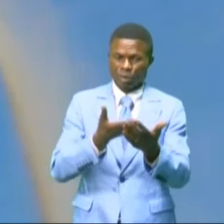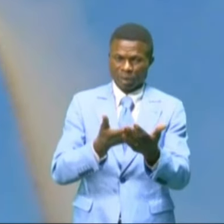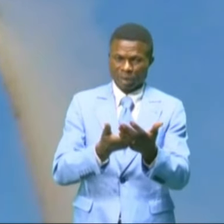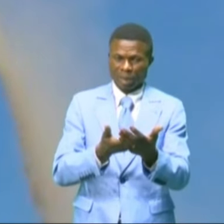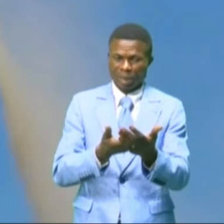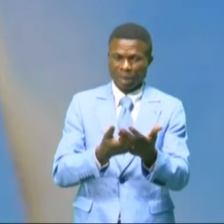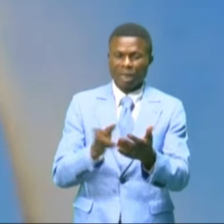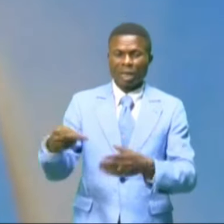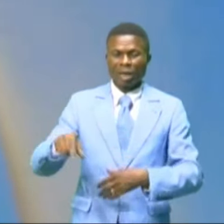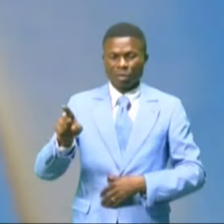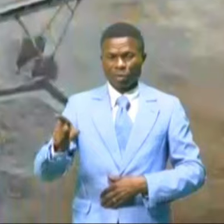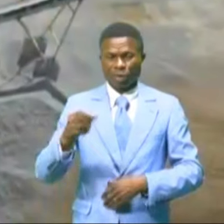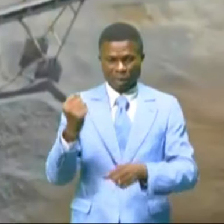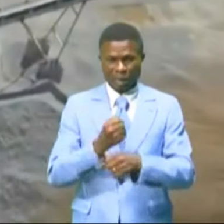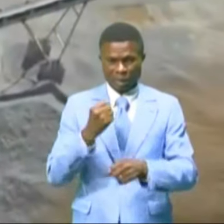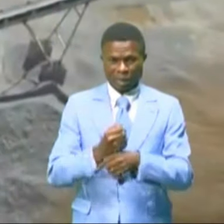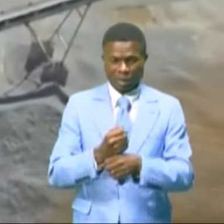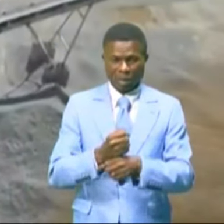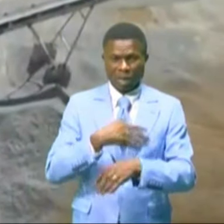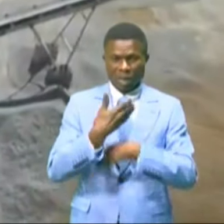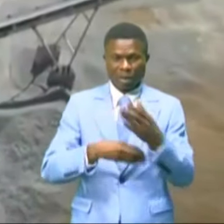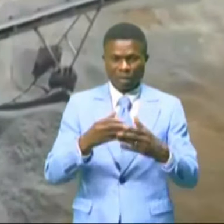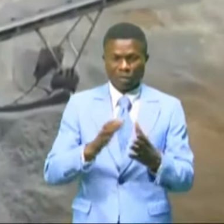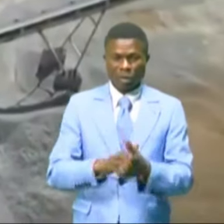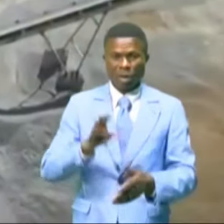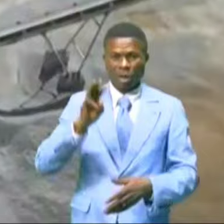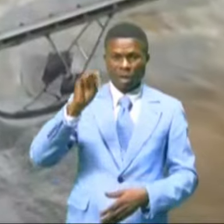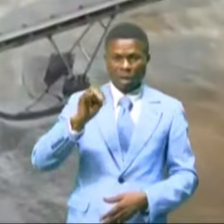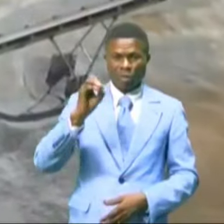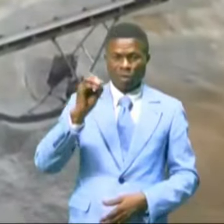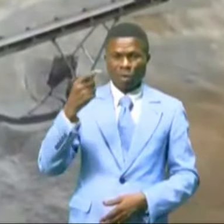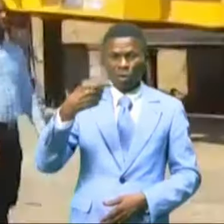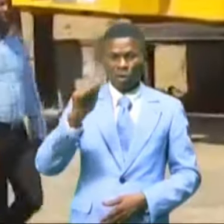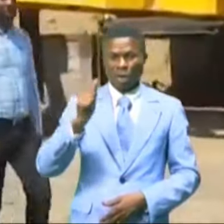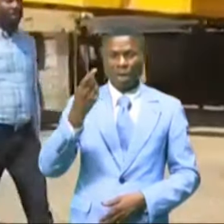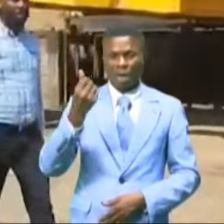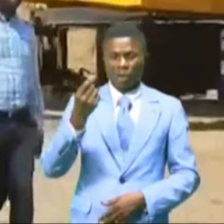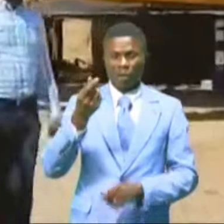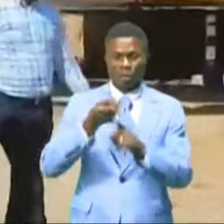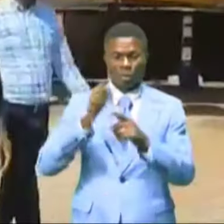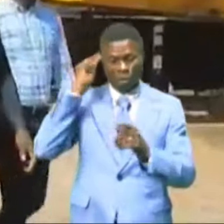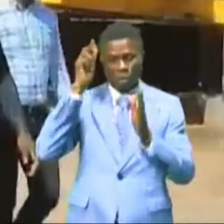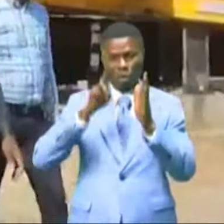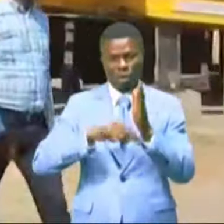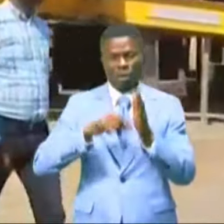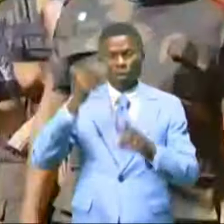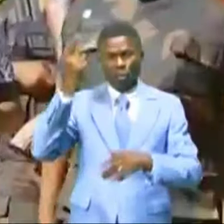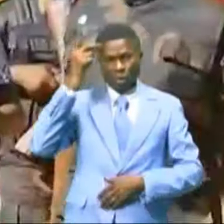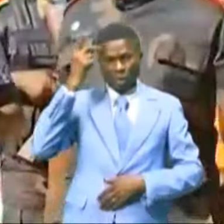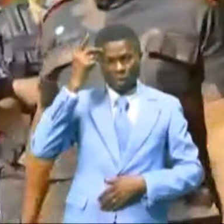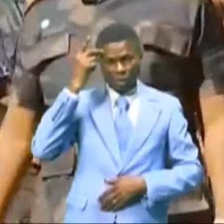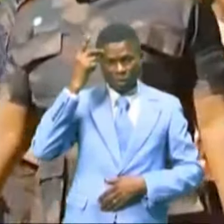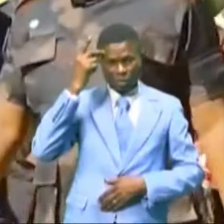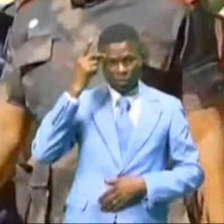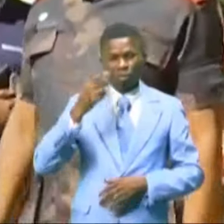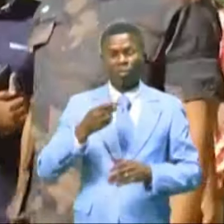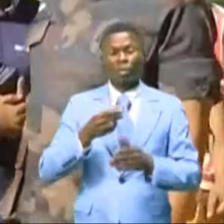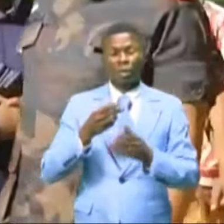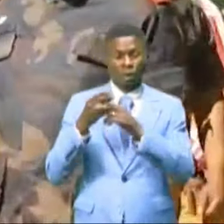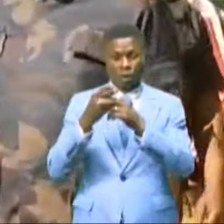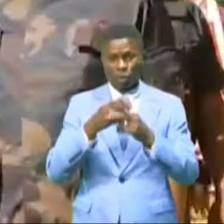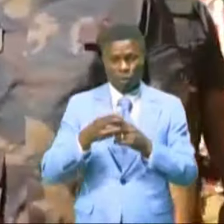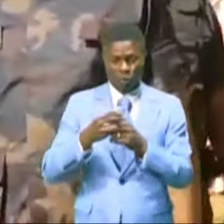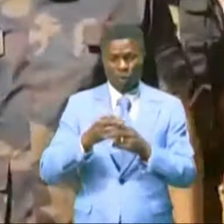province. Aujourd'hui, le travail réalisé par Mogabaon avec le financement du gouvernement central sous l'œil vigilant